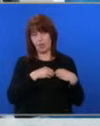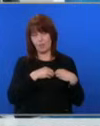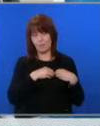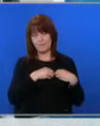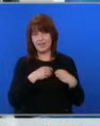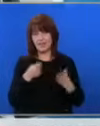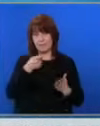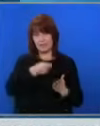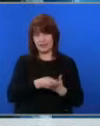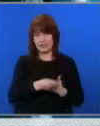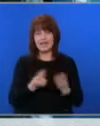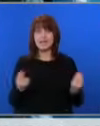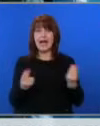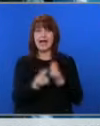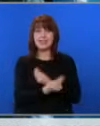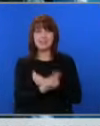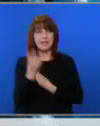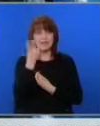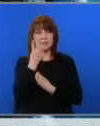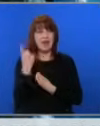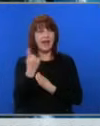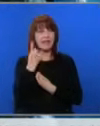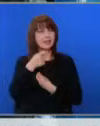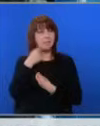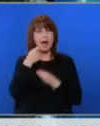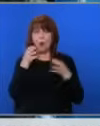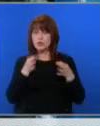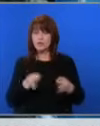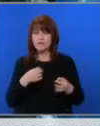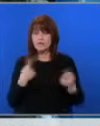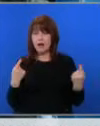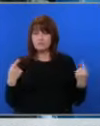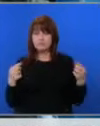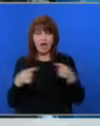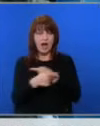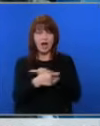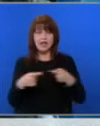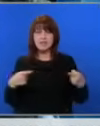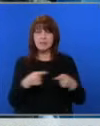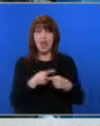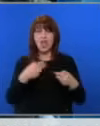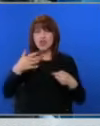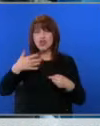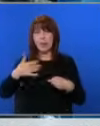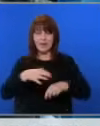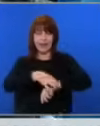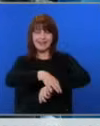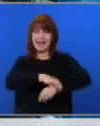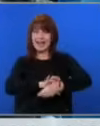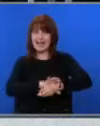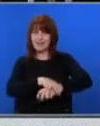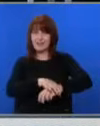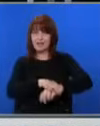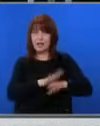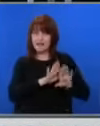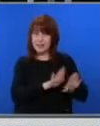За размяната се разбра, след като едната майка установява, че има разминаване между номерата на нейната гривна и тази